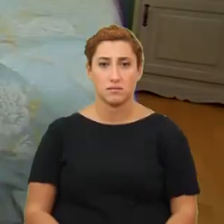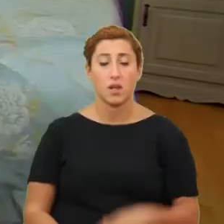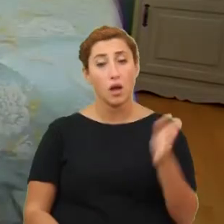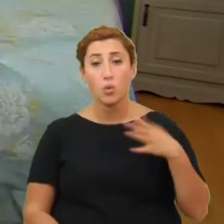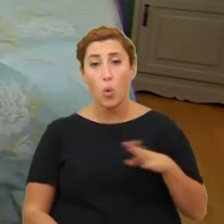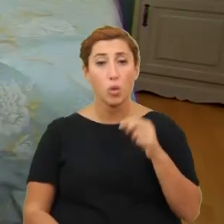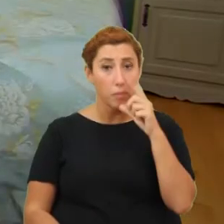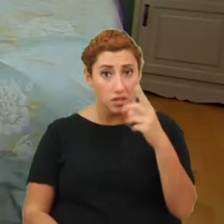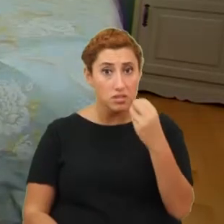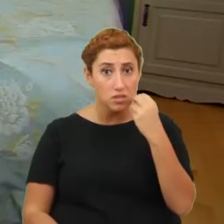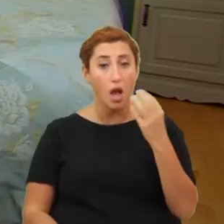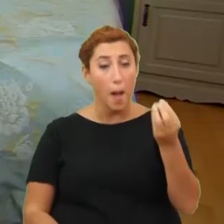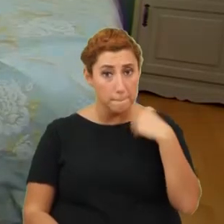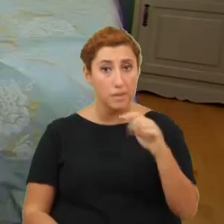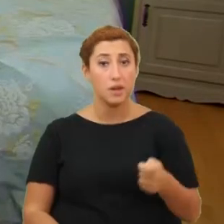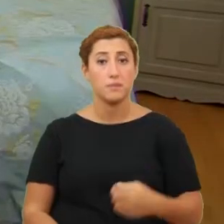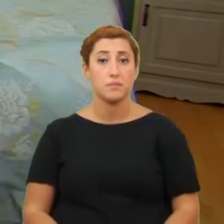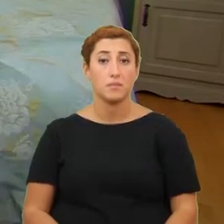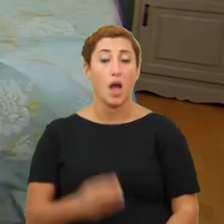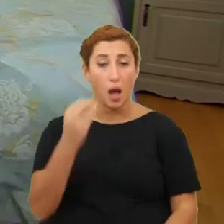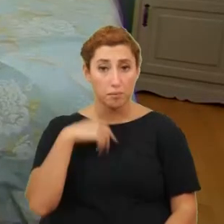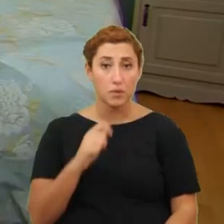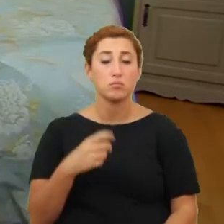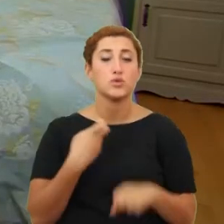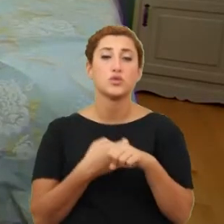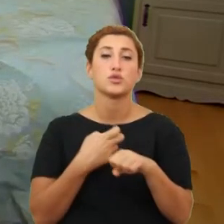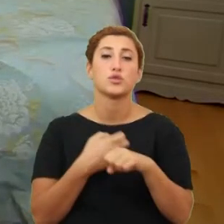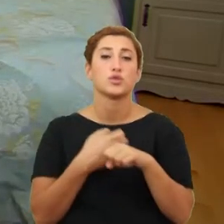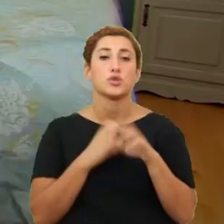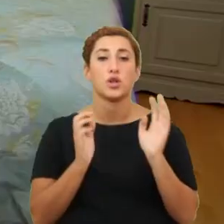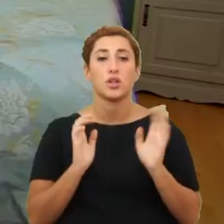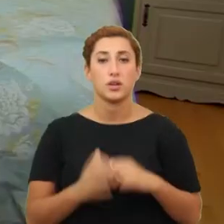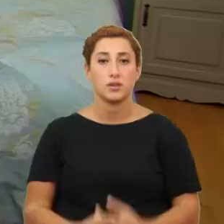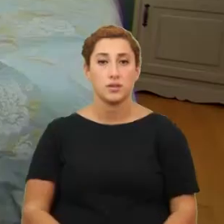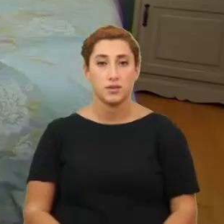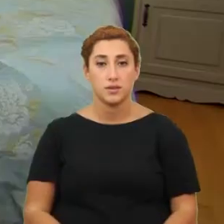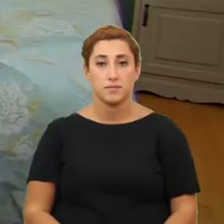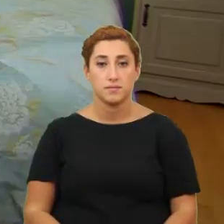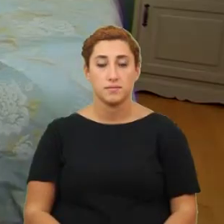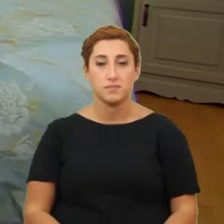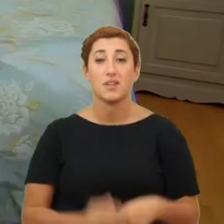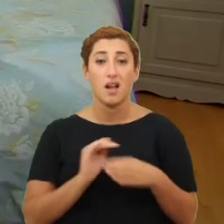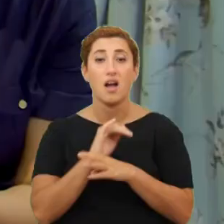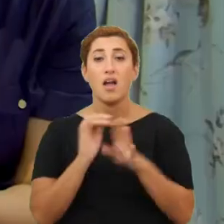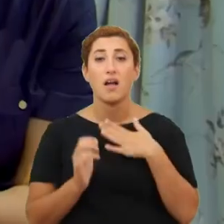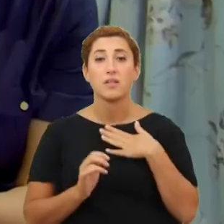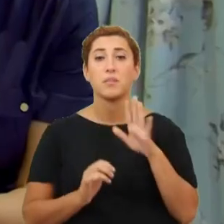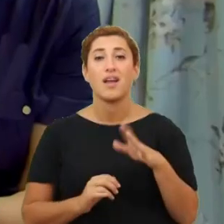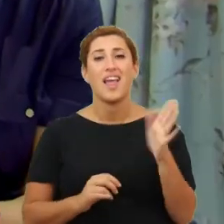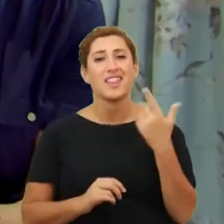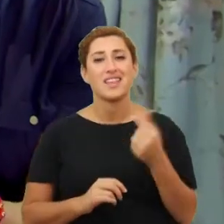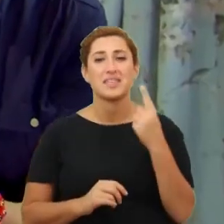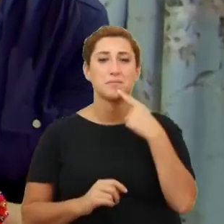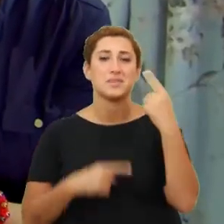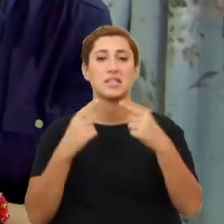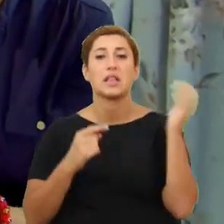Hadi oğlum aç ağzını. Ham yap oğlum. Ham yap. Maşallah. Maşallah oğlum. Aferin. Hayatım. Hı. Yani en az bir